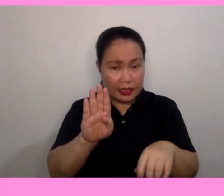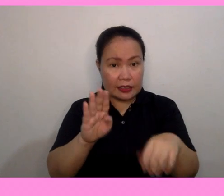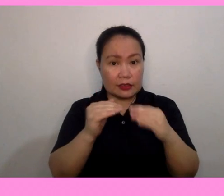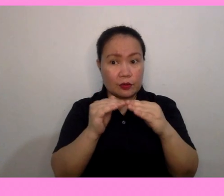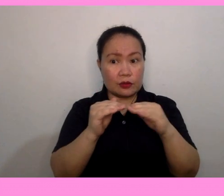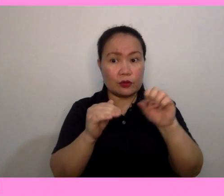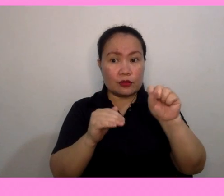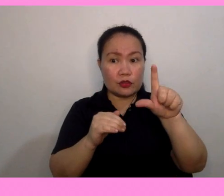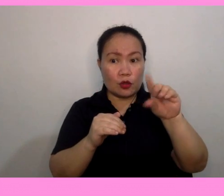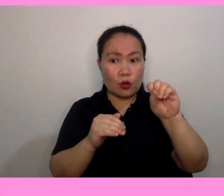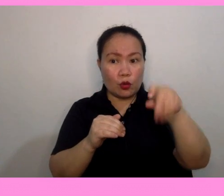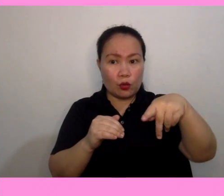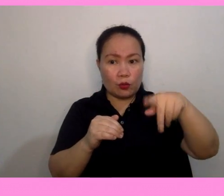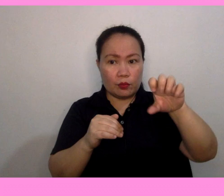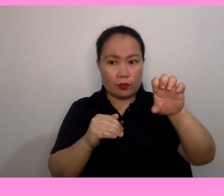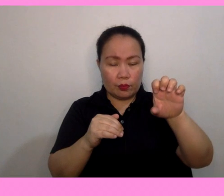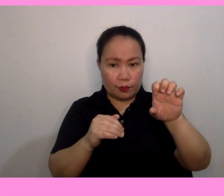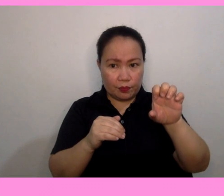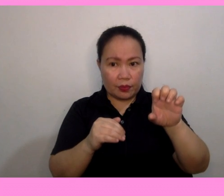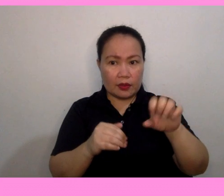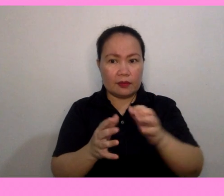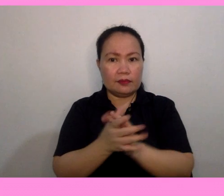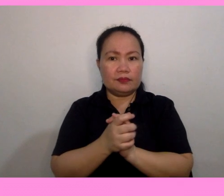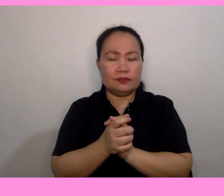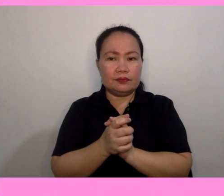QD over P.